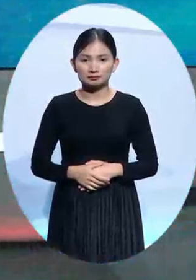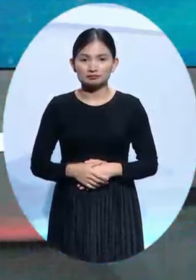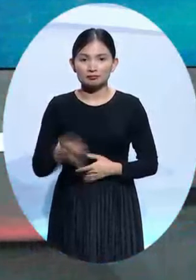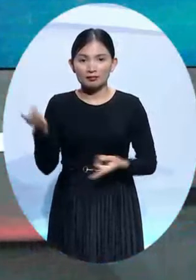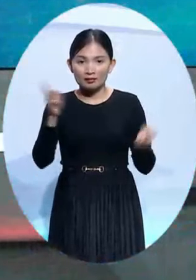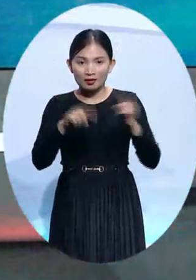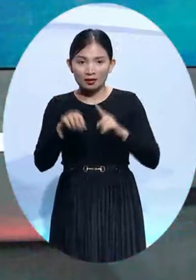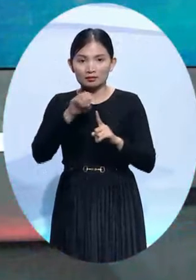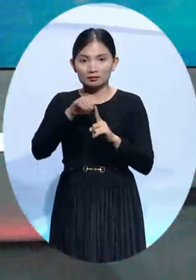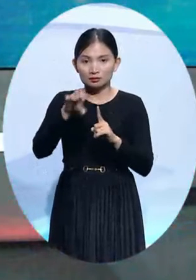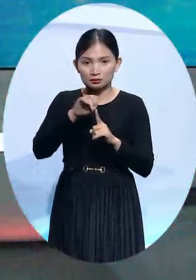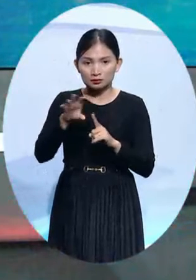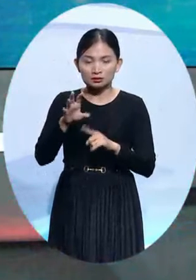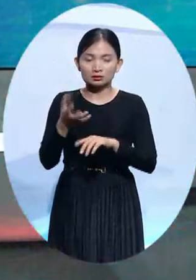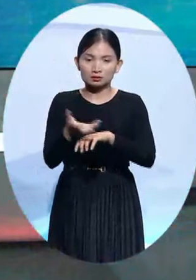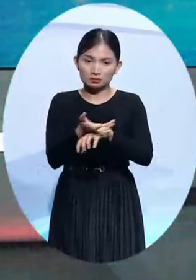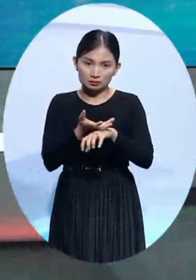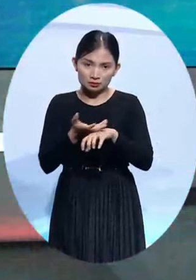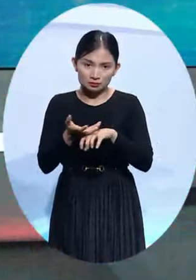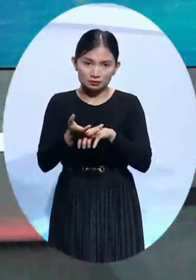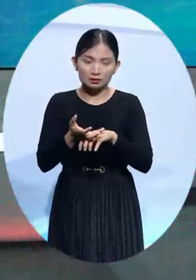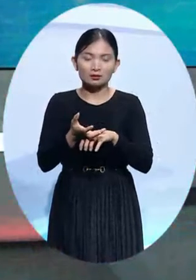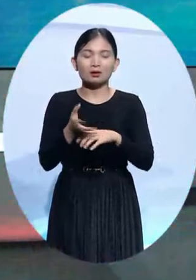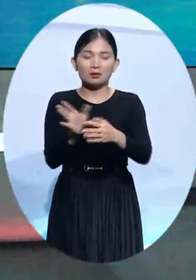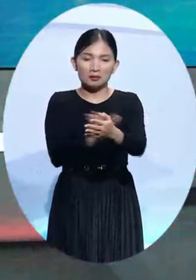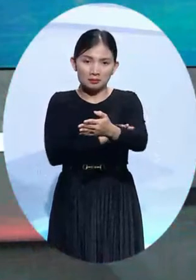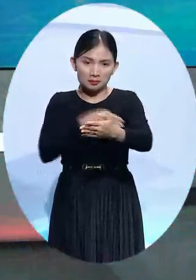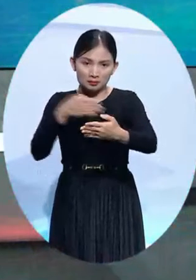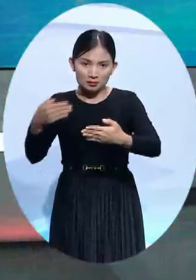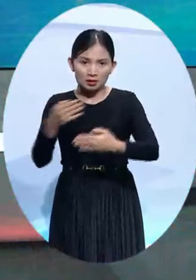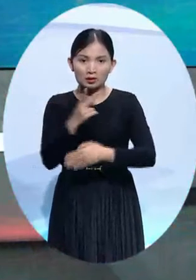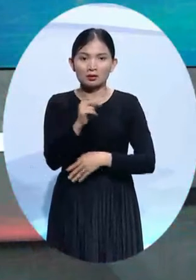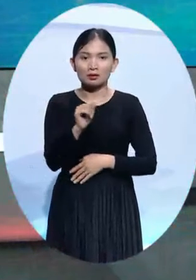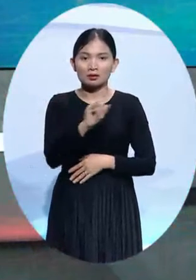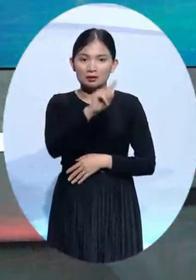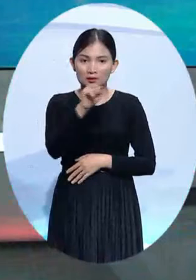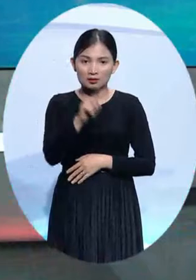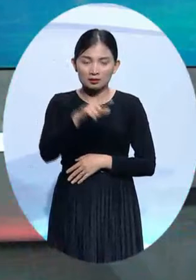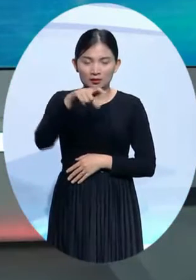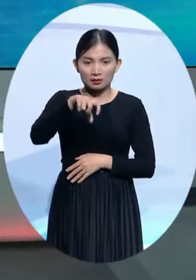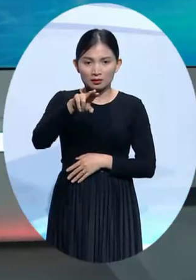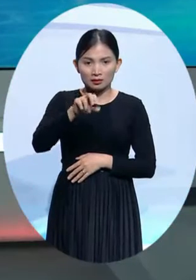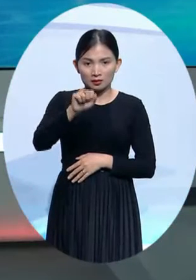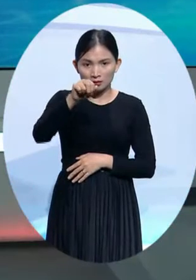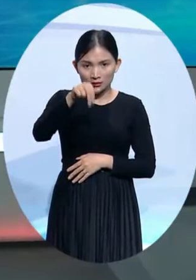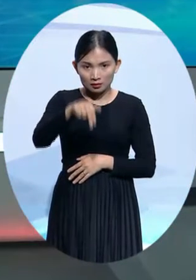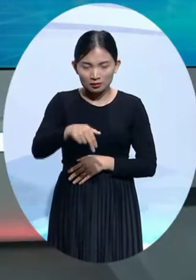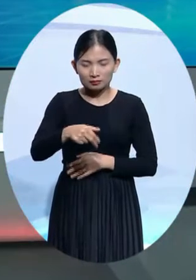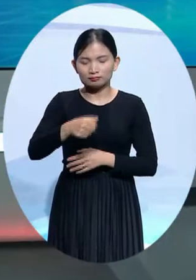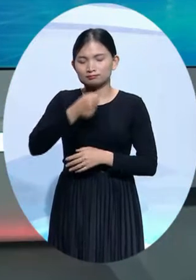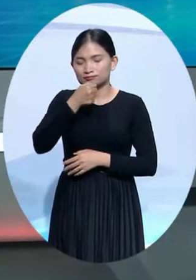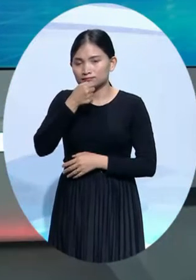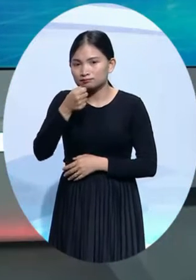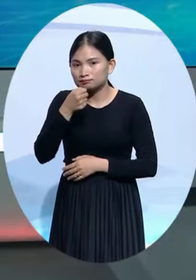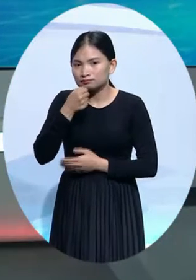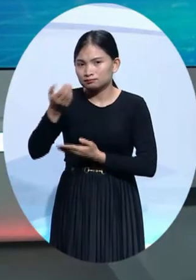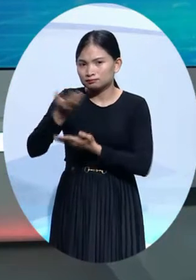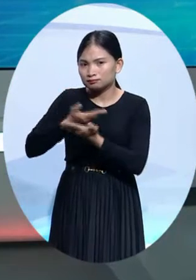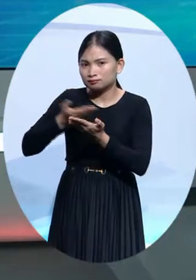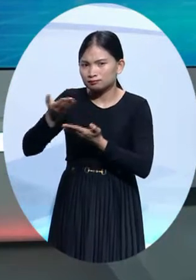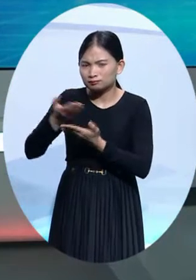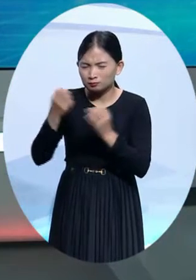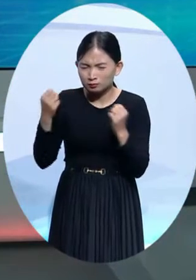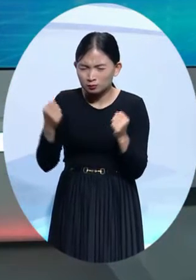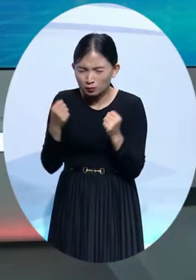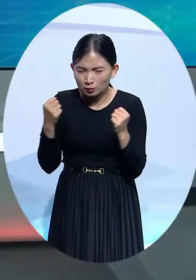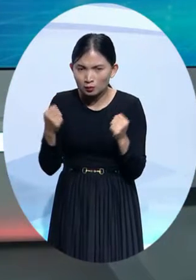Trở lại các tin tức trong nước, thưa quý vị, báo Hải quan đã tổ chức tọa đàm nâng cao năng lực cạnh tranh, đẩy mạnh xuất khẩu nông lâm thủy sản nhằm phân